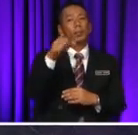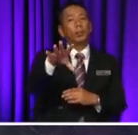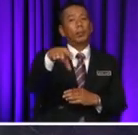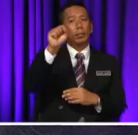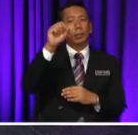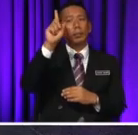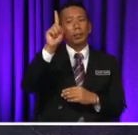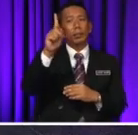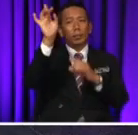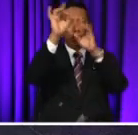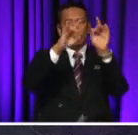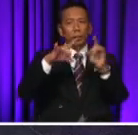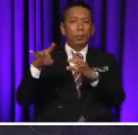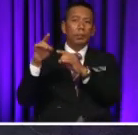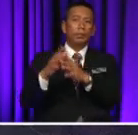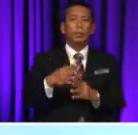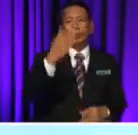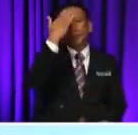di situ